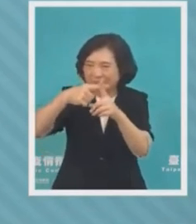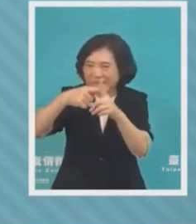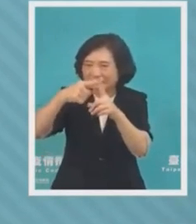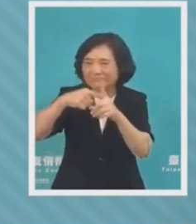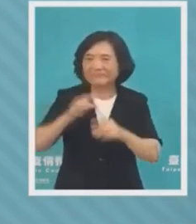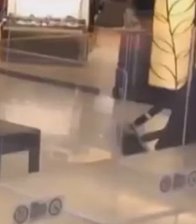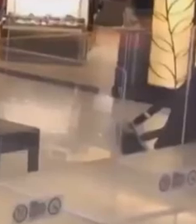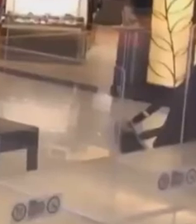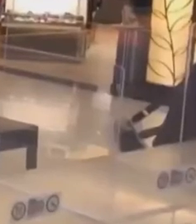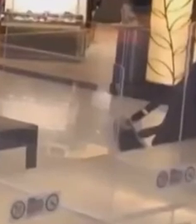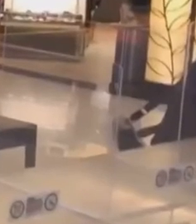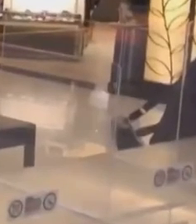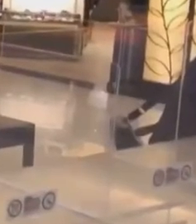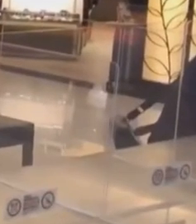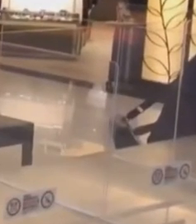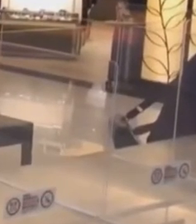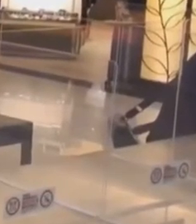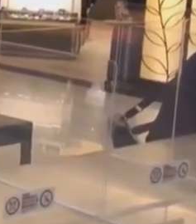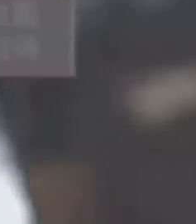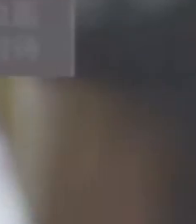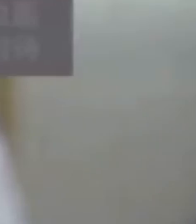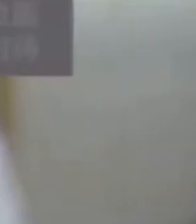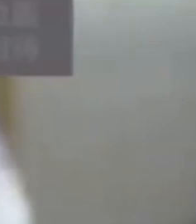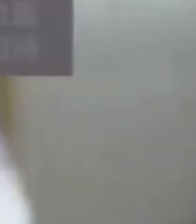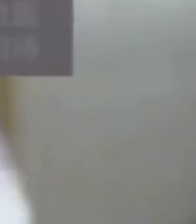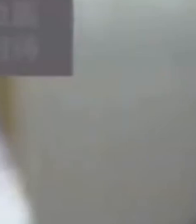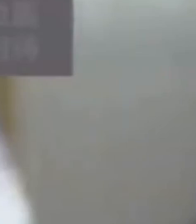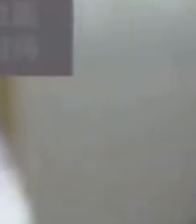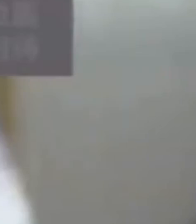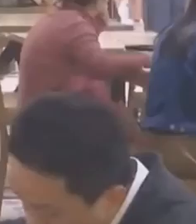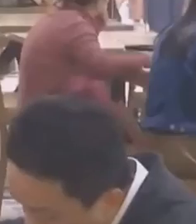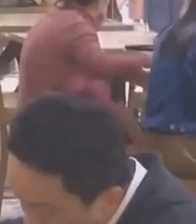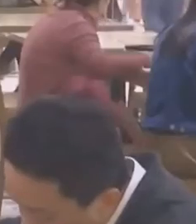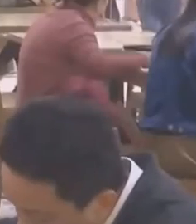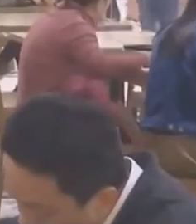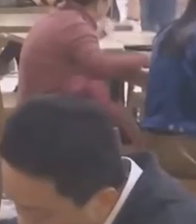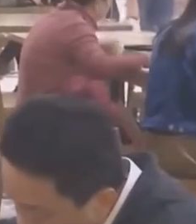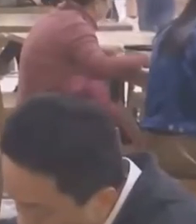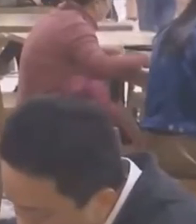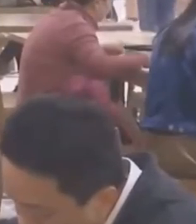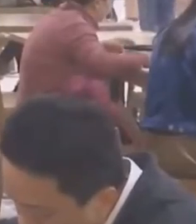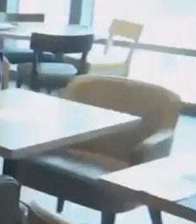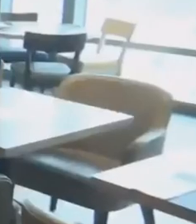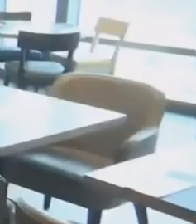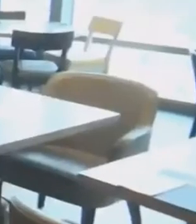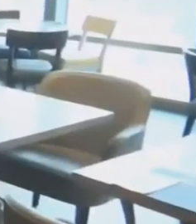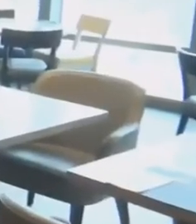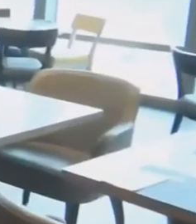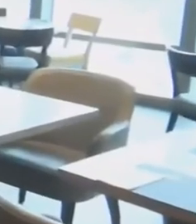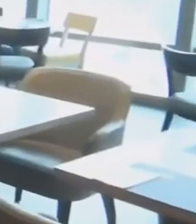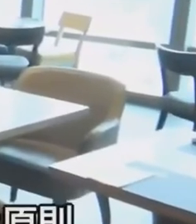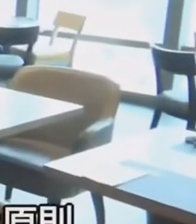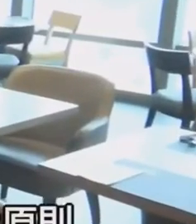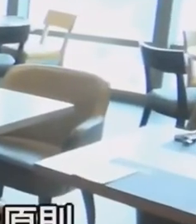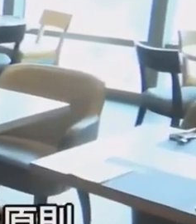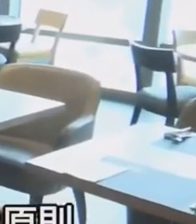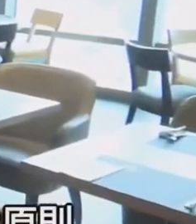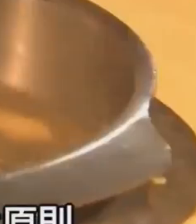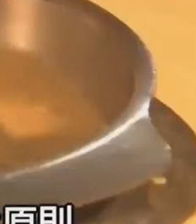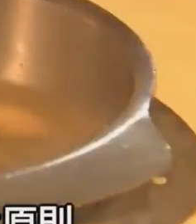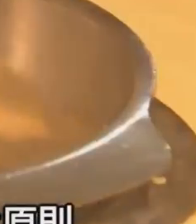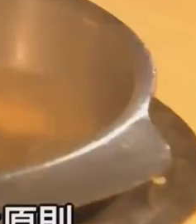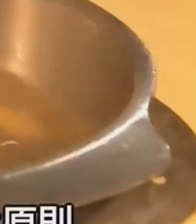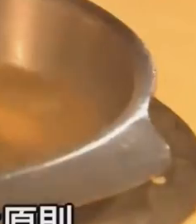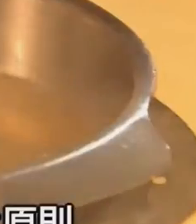科学来讲哦，吃饭还是最后了，透过群聚吃饭是摆最后了，所以。但是那个细节我们会看中